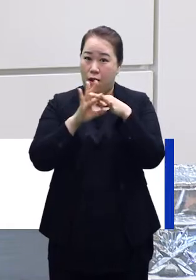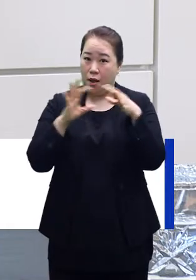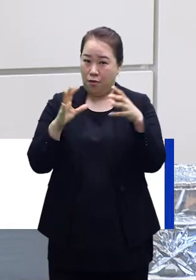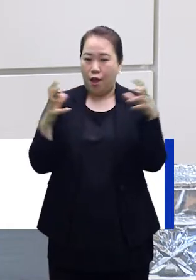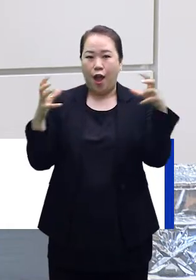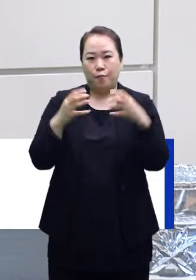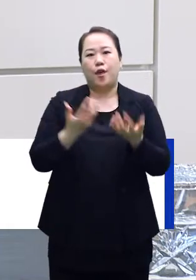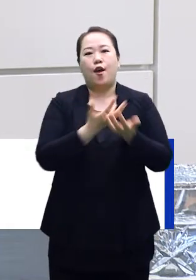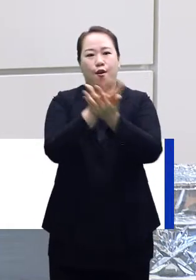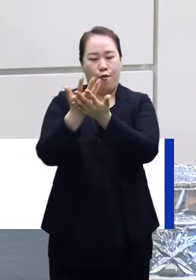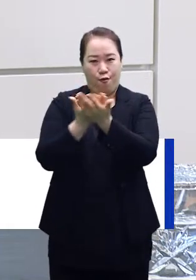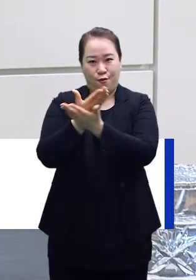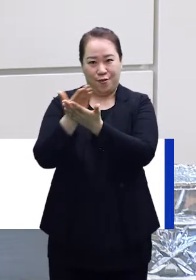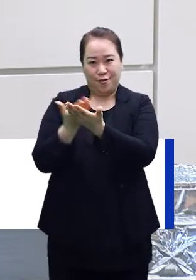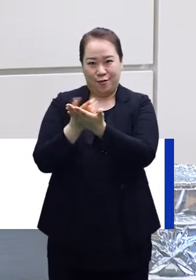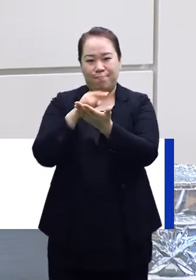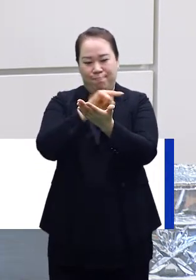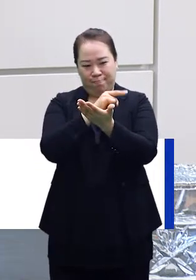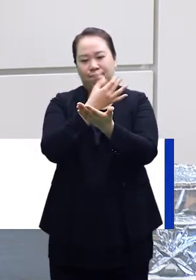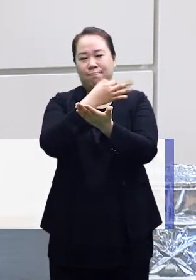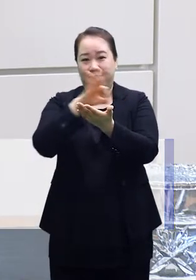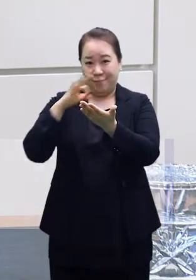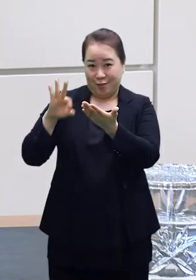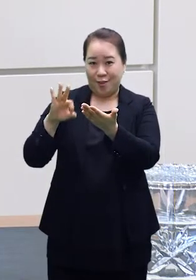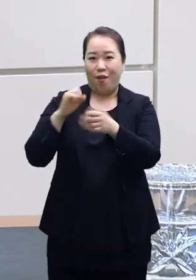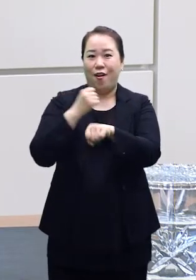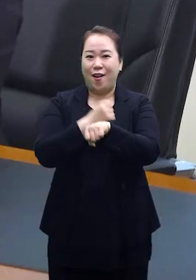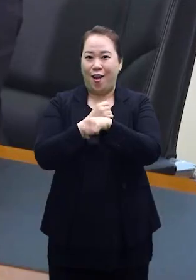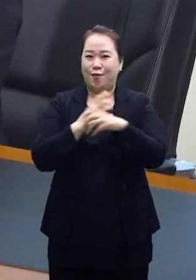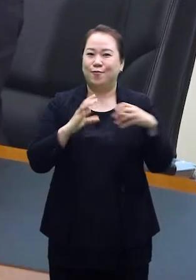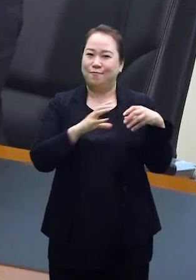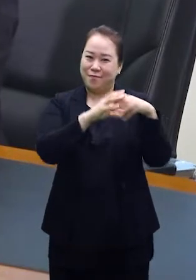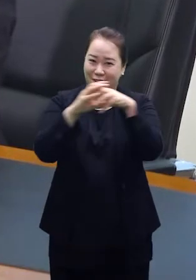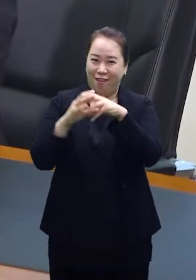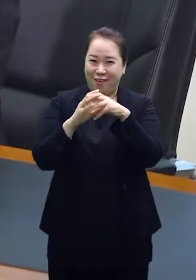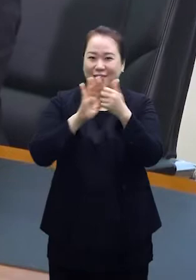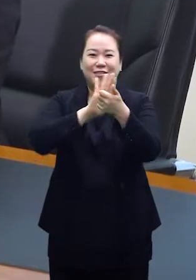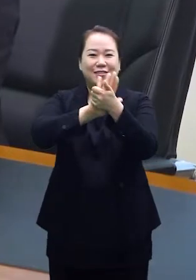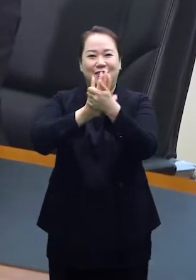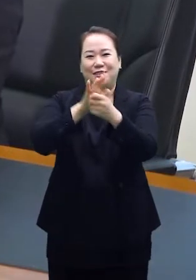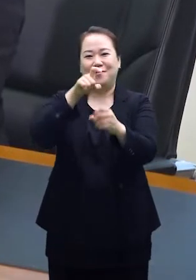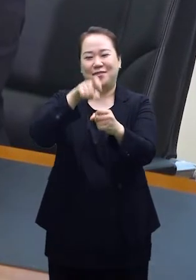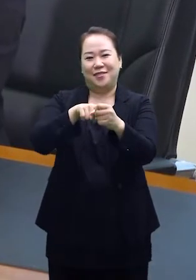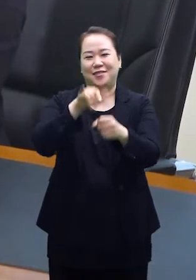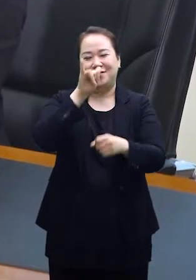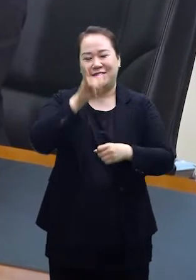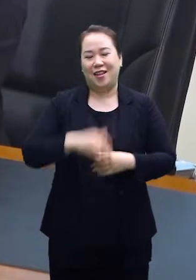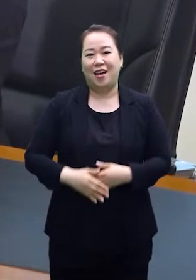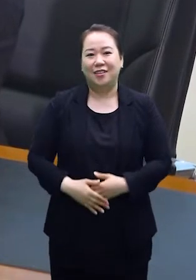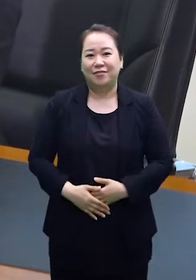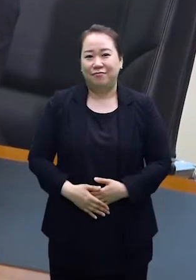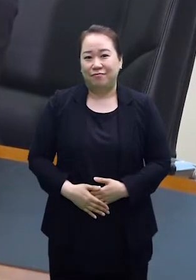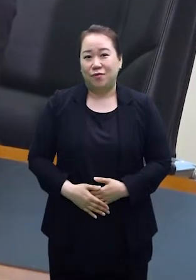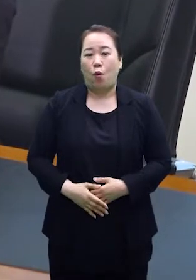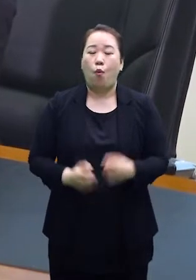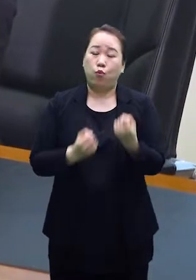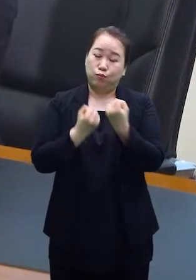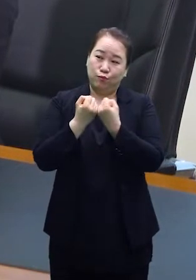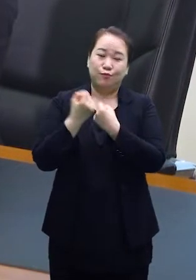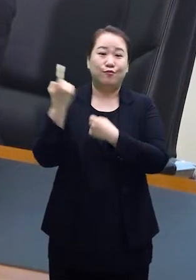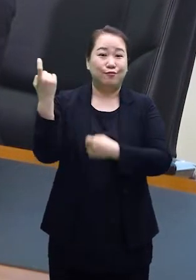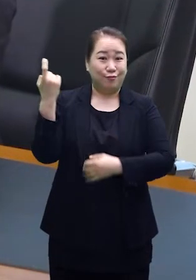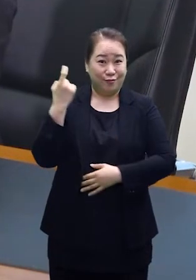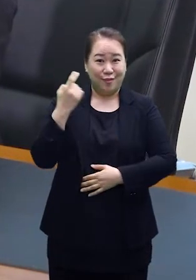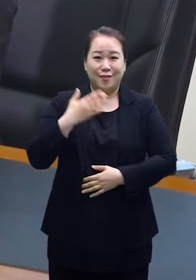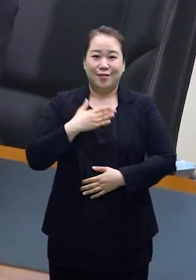만들어 서로의 다양성을 인정하고 포용할 수 있도록 지원하고 있습니다. 네, 최 과장님의 자세한 설명을